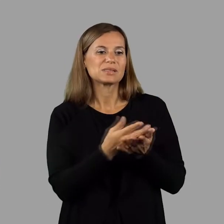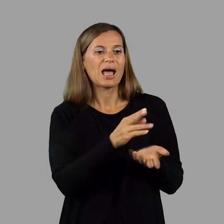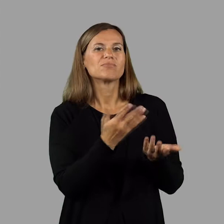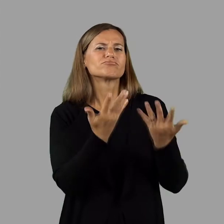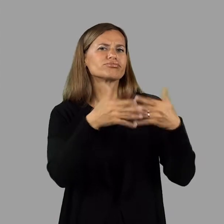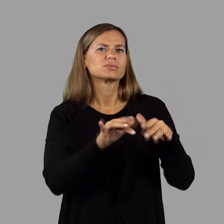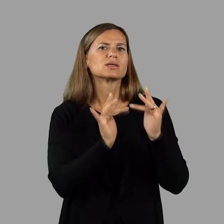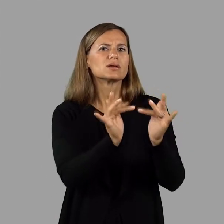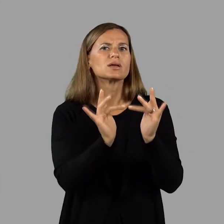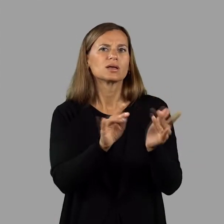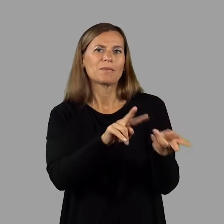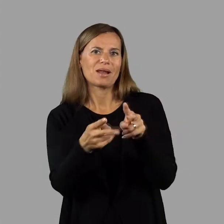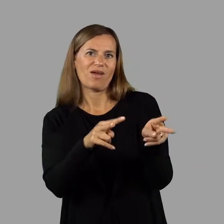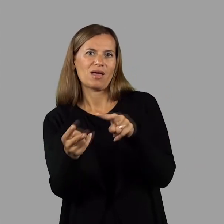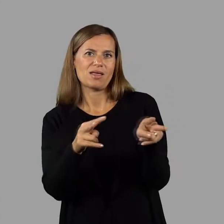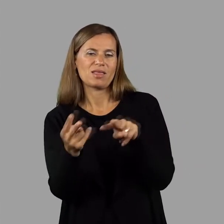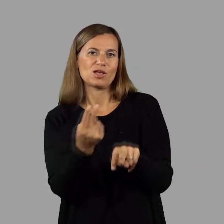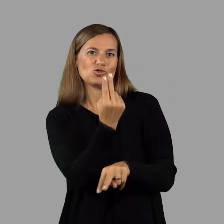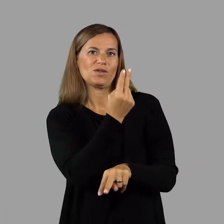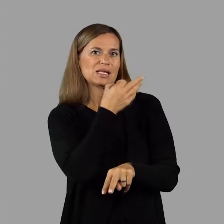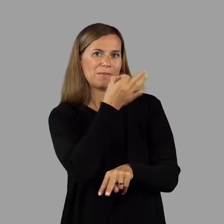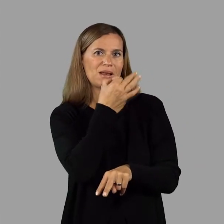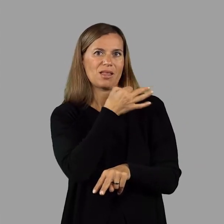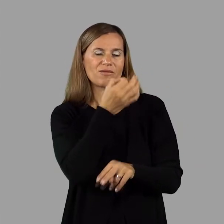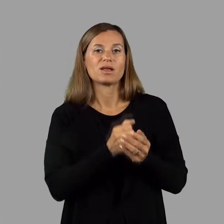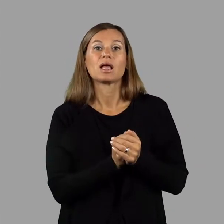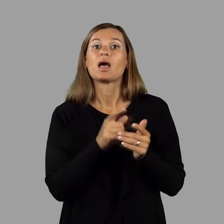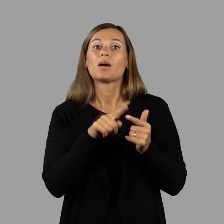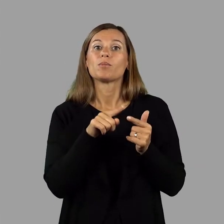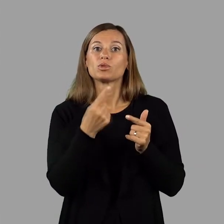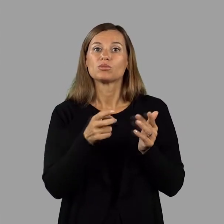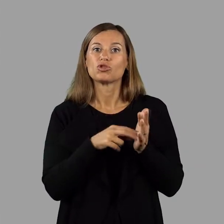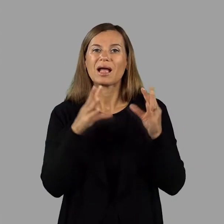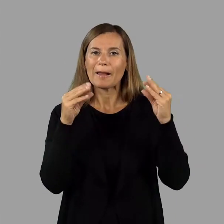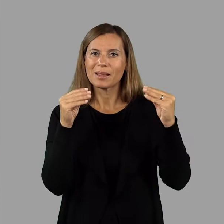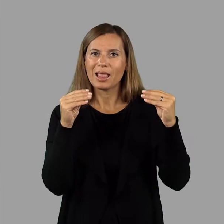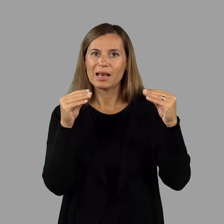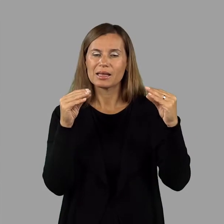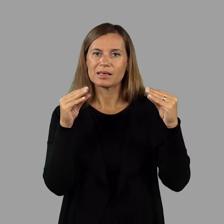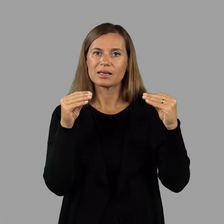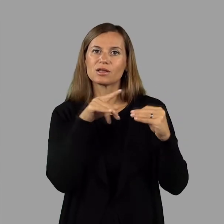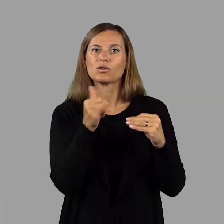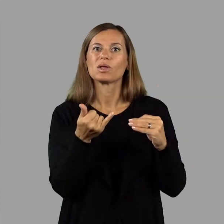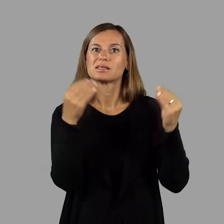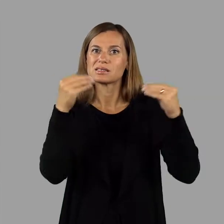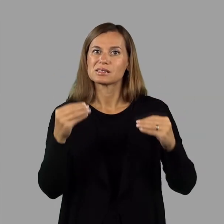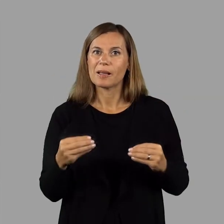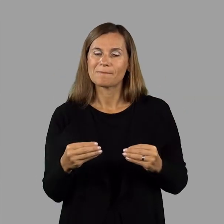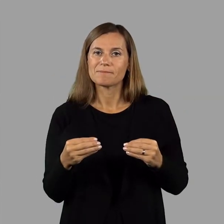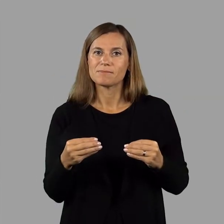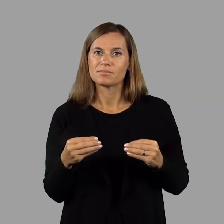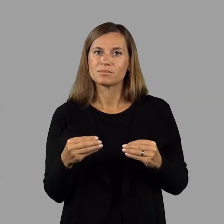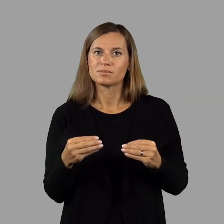prevajanje slovenskih predavanj. Potem vam bom pokazal še sklepetalnik, to je